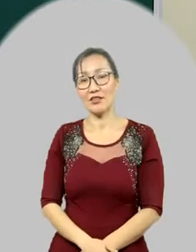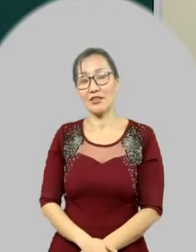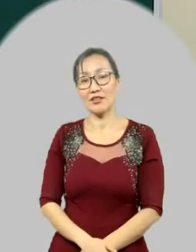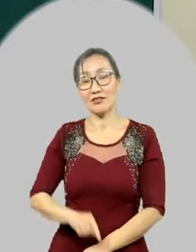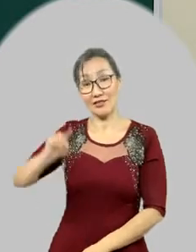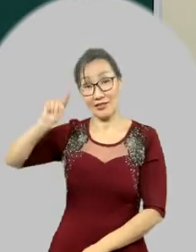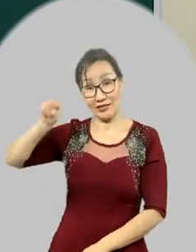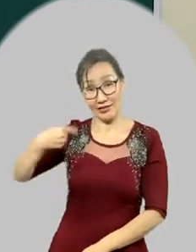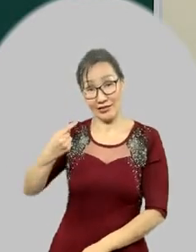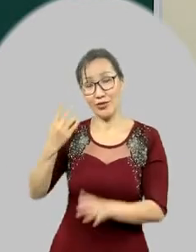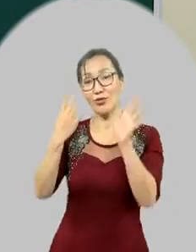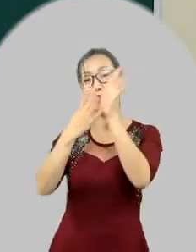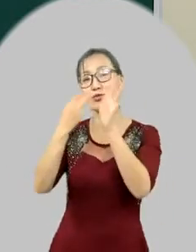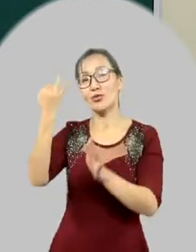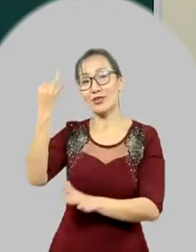Дараагийн тоо